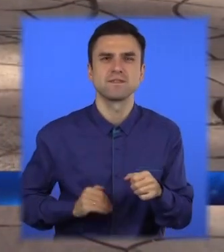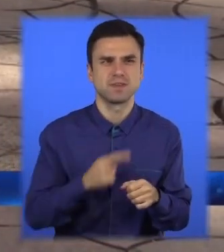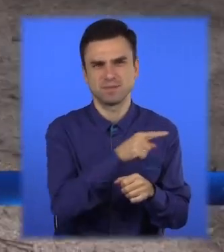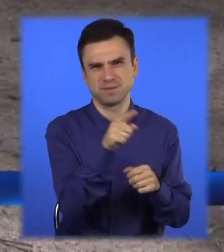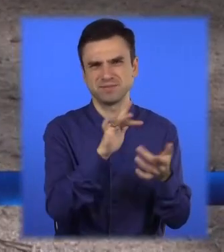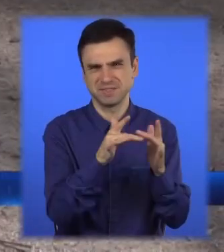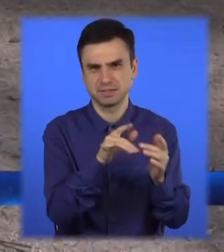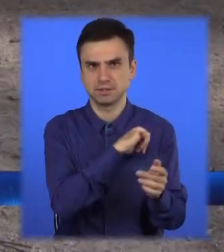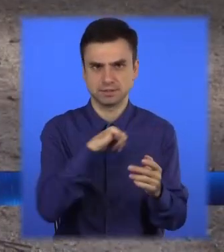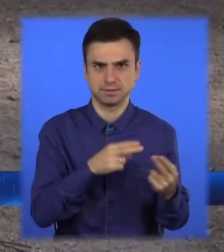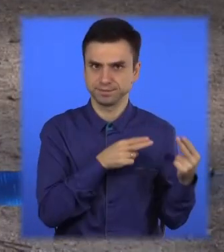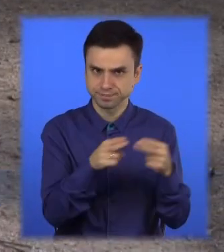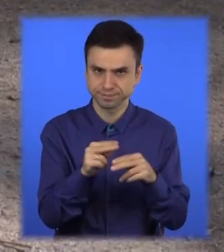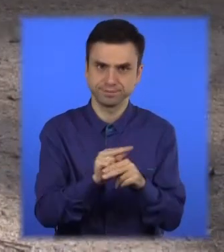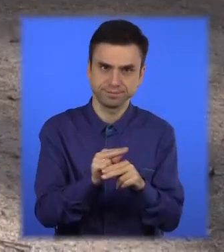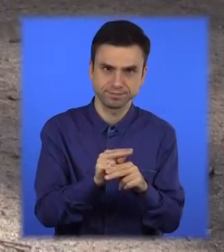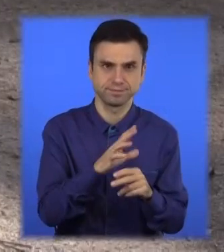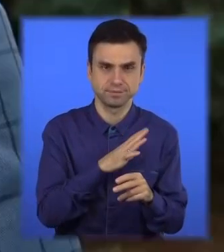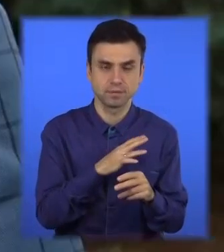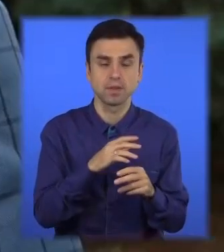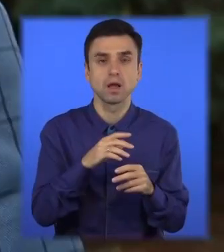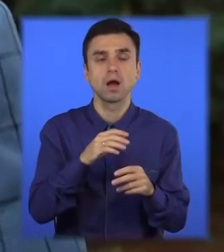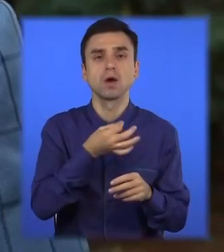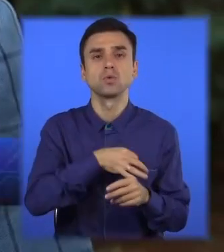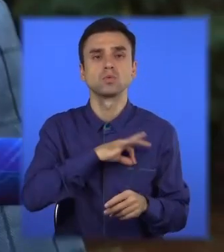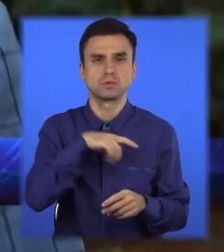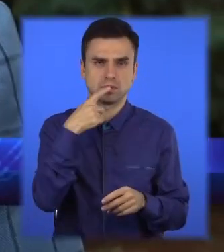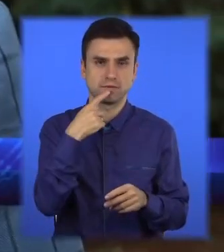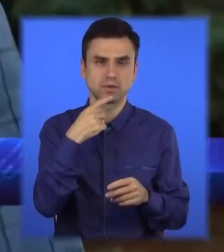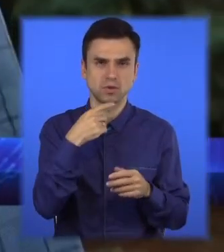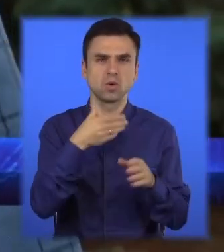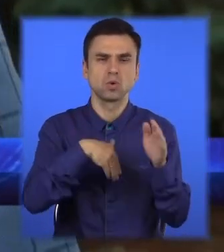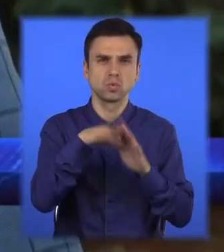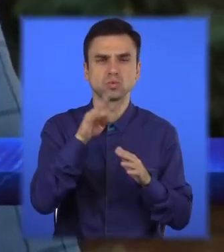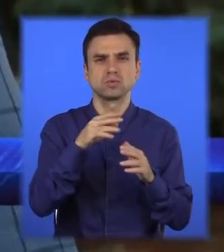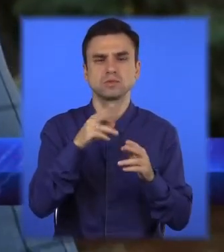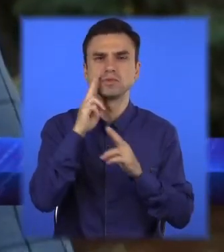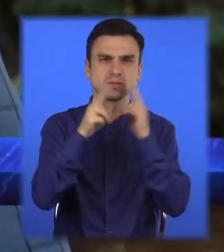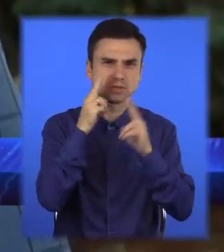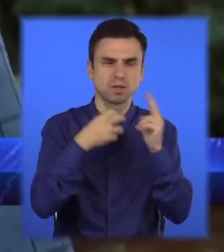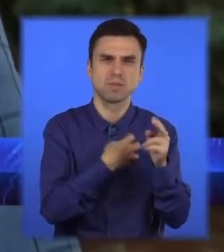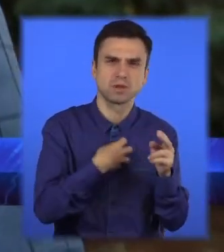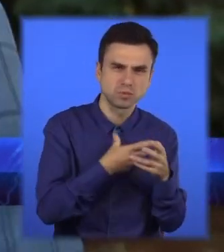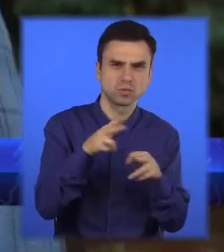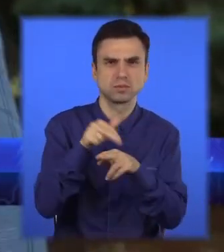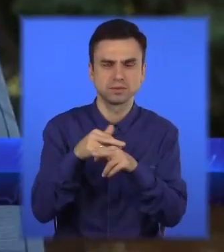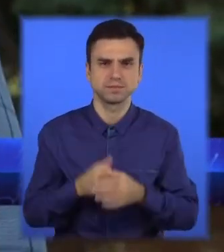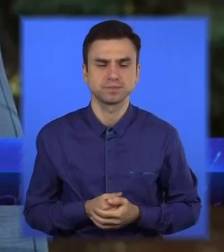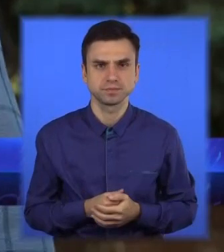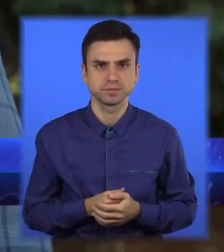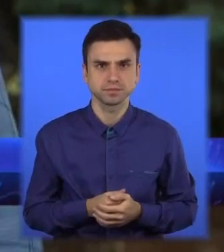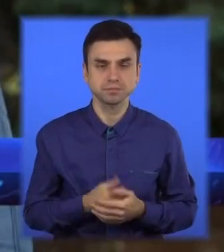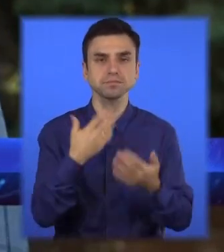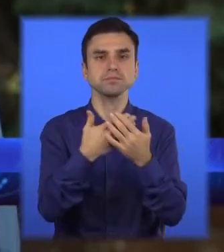треба викликати поліцію та скаржитися у мерію. Це якщо будівельник, чи власник, чи замовник порушує або